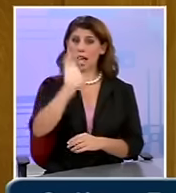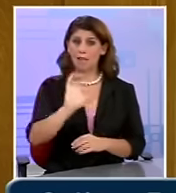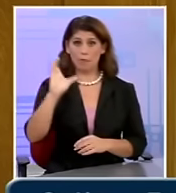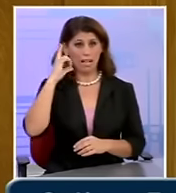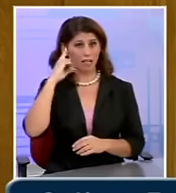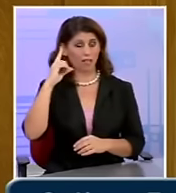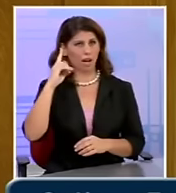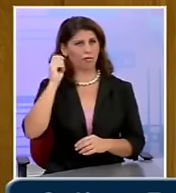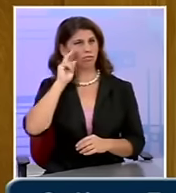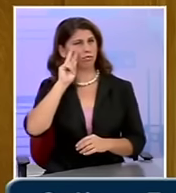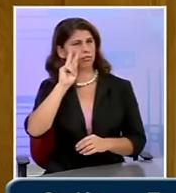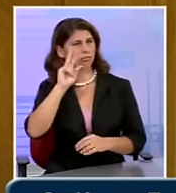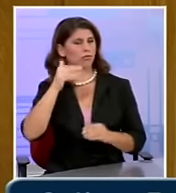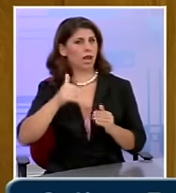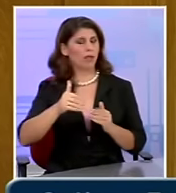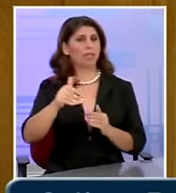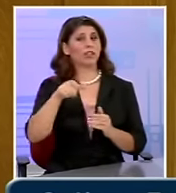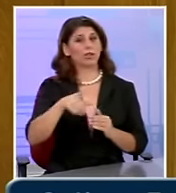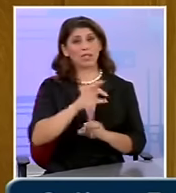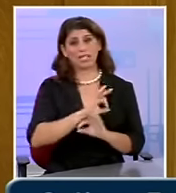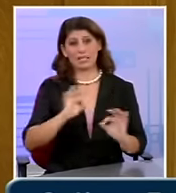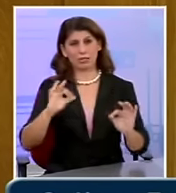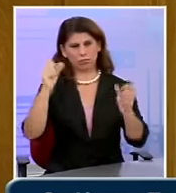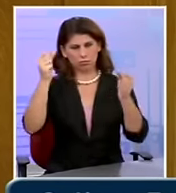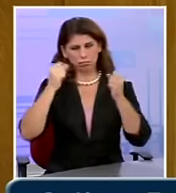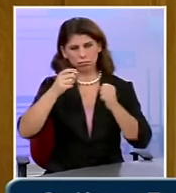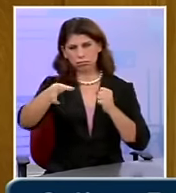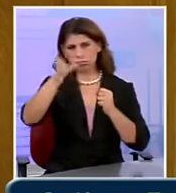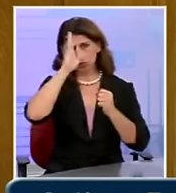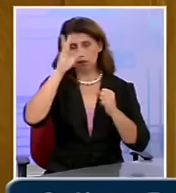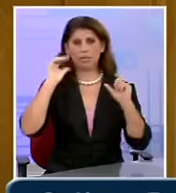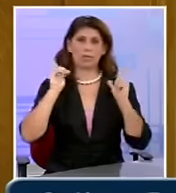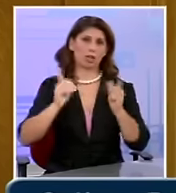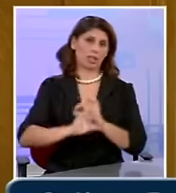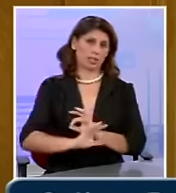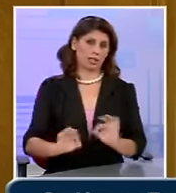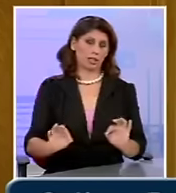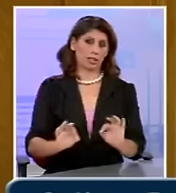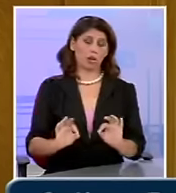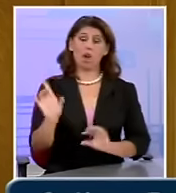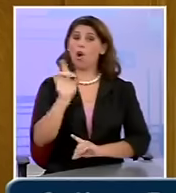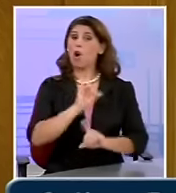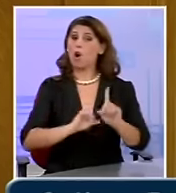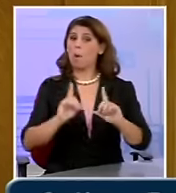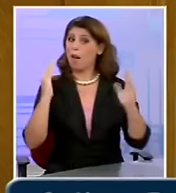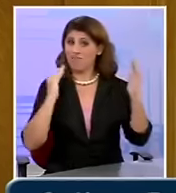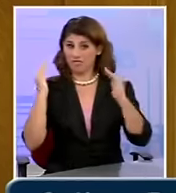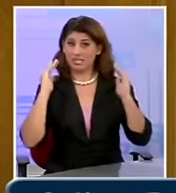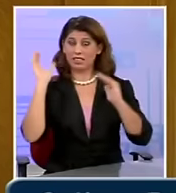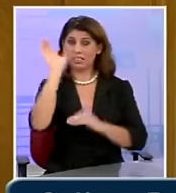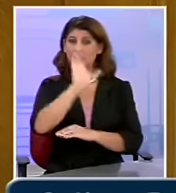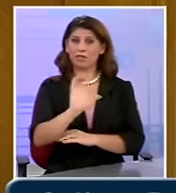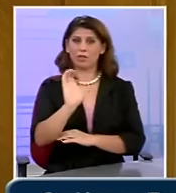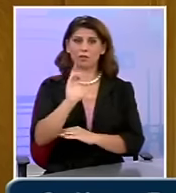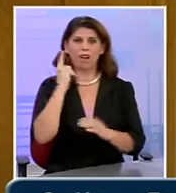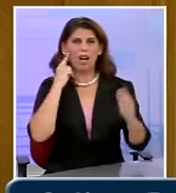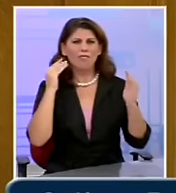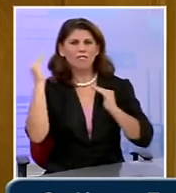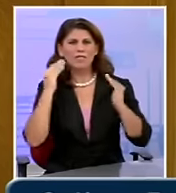φιλοδοξία, αυτό είναι κάτι που σίγουρα θα πλήξει και την δημοκρατία. Αυτοί που αμφισβητούν την Ευρώπη, αμφισβητούν τις αξίες